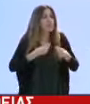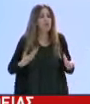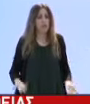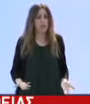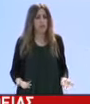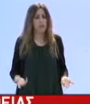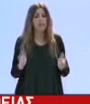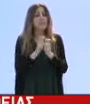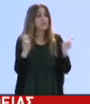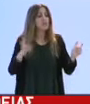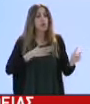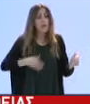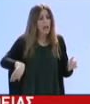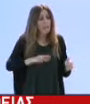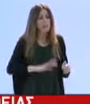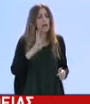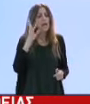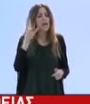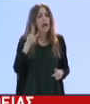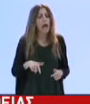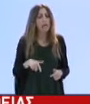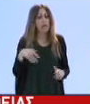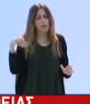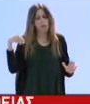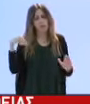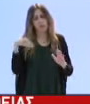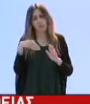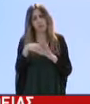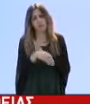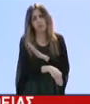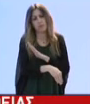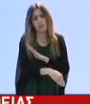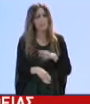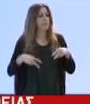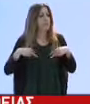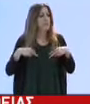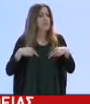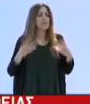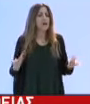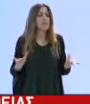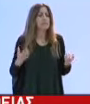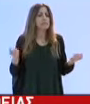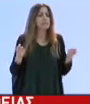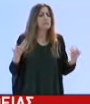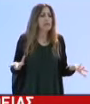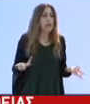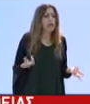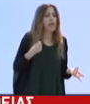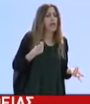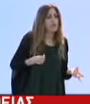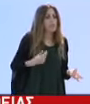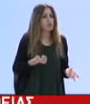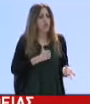Τα σχολεία μας κάθε μέρα υποβαθμίζονται. Και η κυβέρνηση τα έχει βάλει τόσο με τη δημόσια όσο και με την ιδιωτική